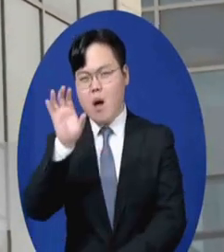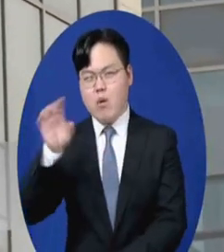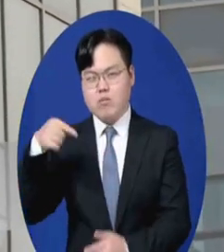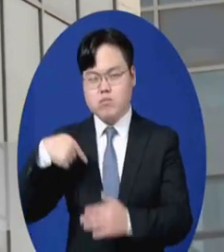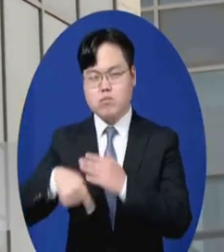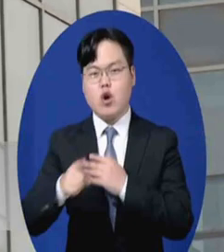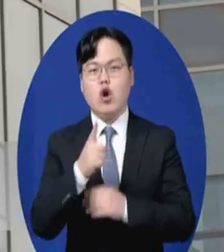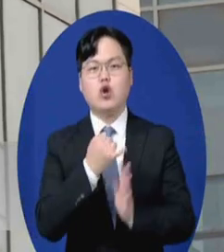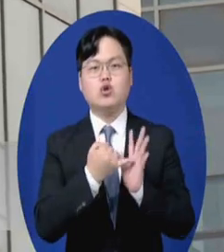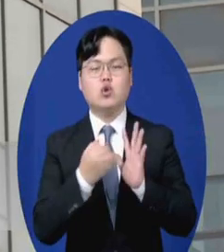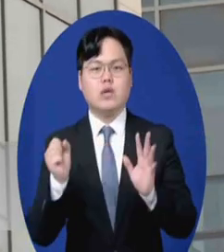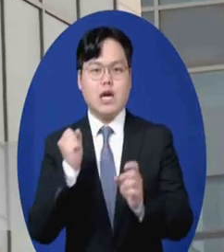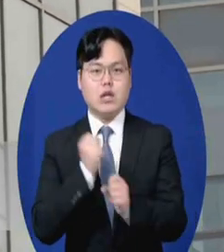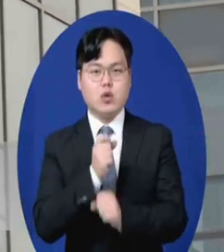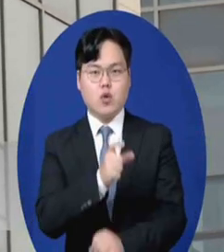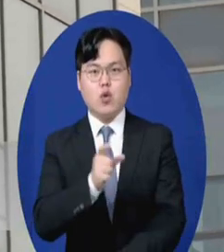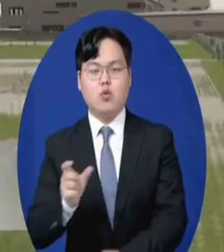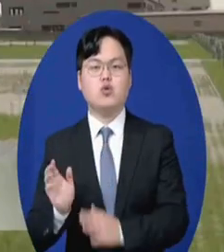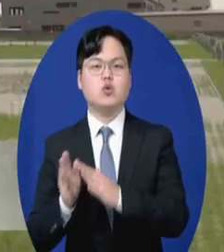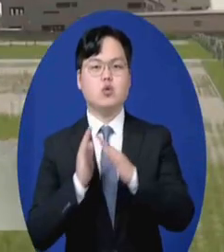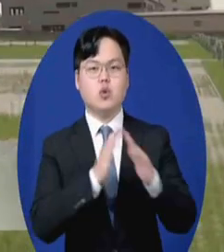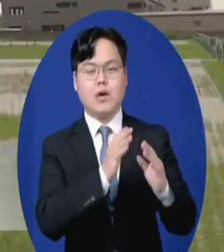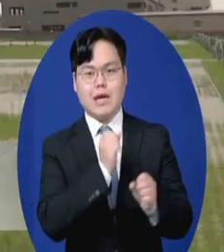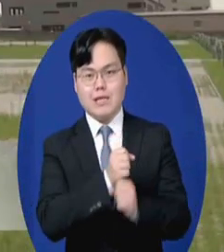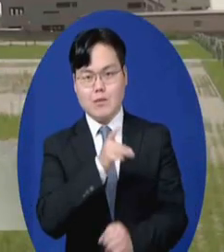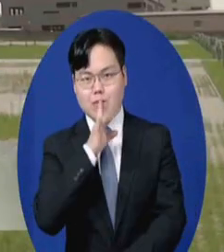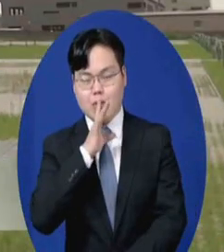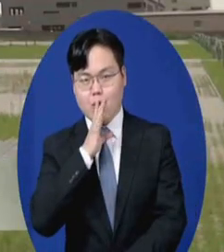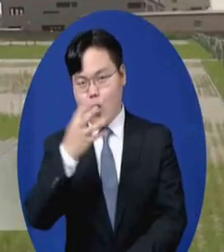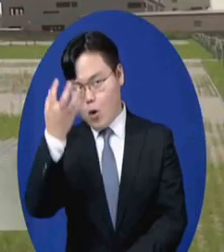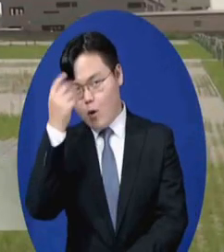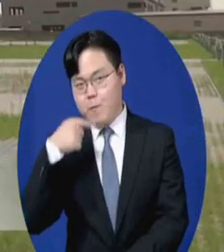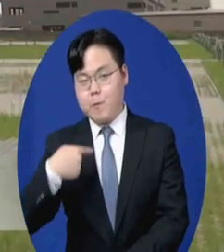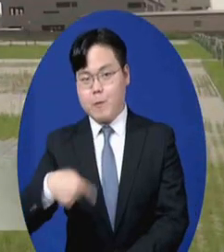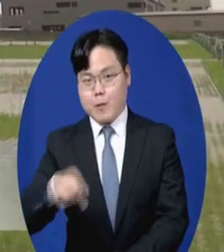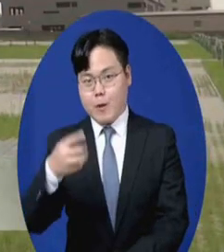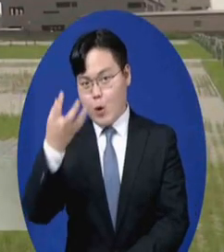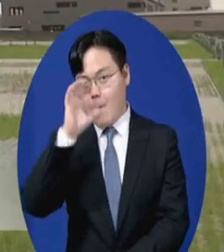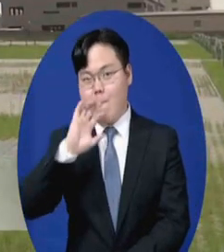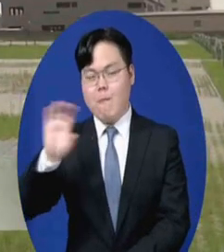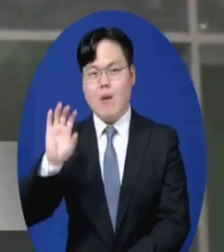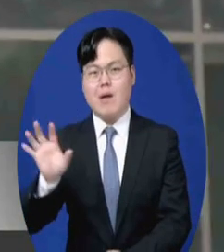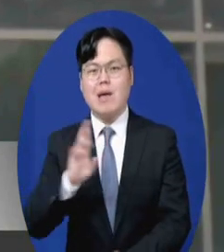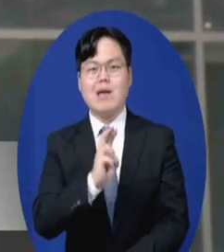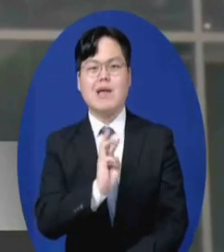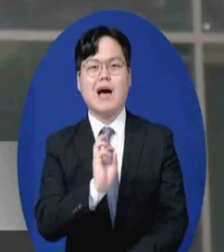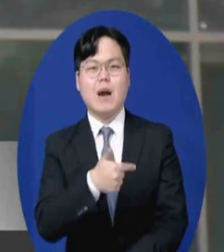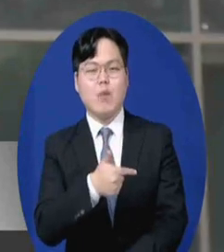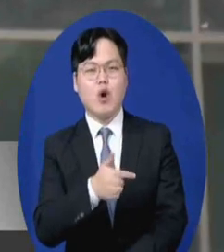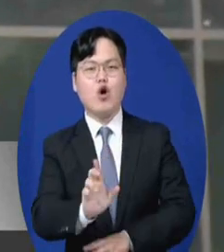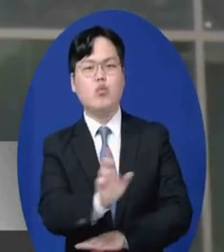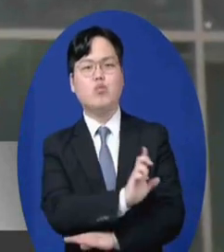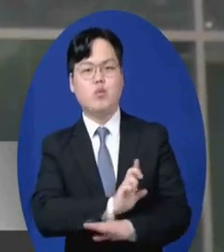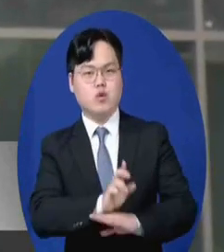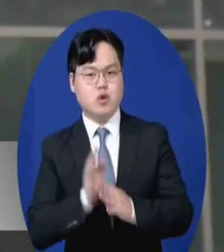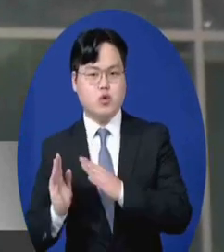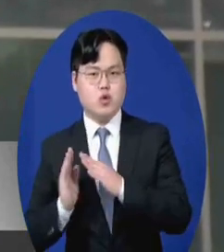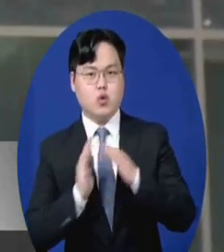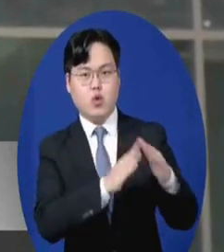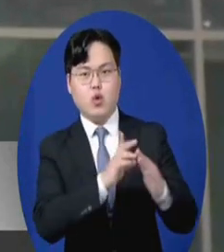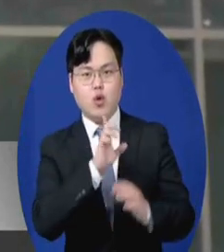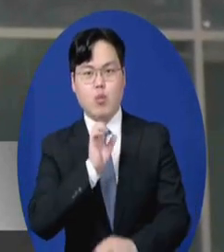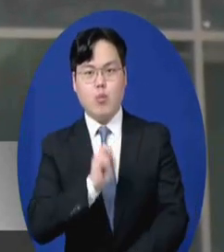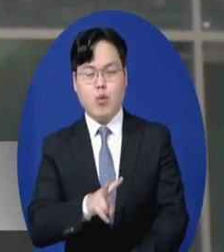нийт 600 орчим ажилтан шилжин ажиллана. Нийслэлийн төр захиргааны байгууллагуудыг яармгийн бүсэд нүүлгэн